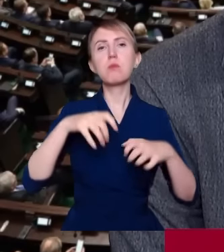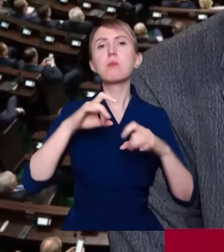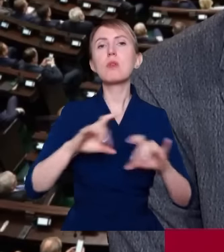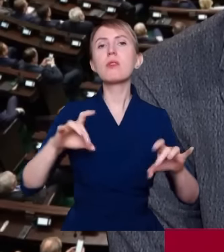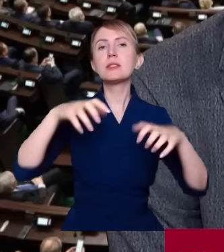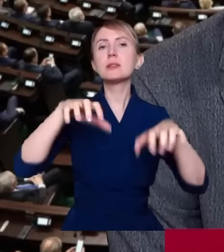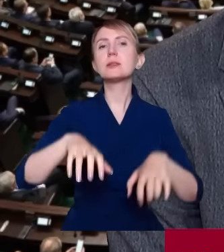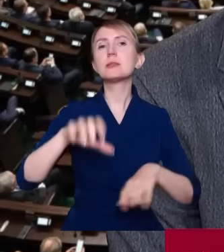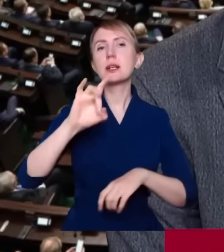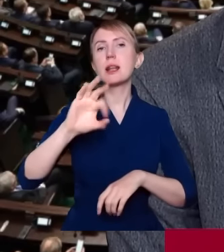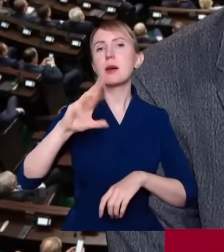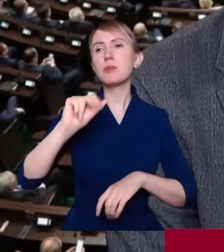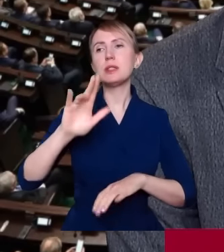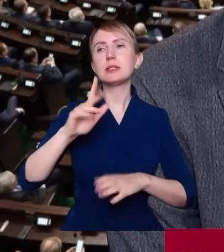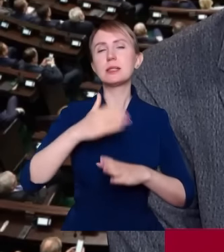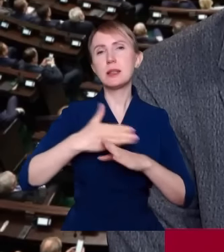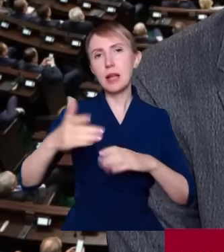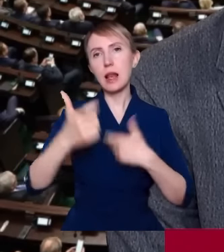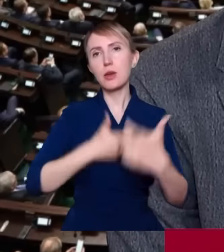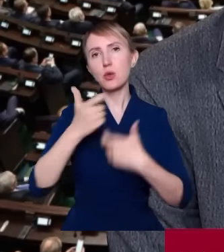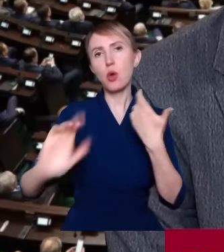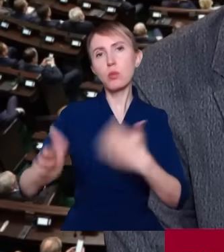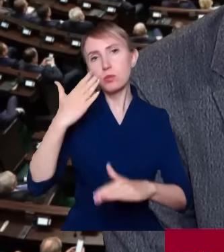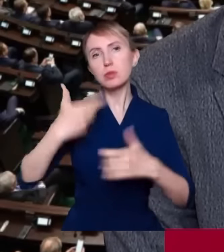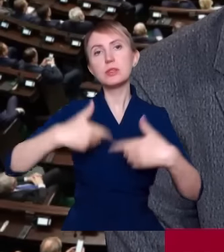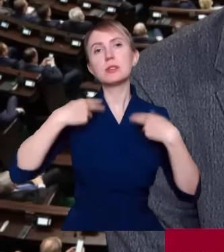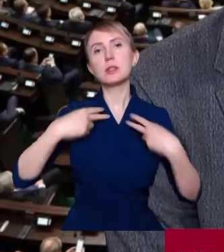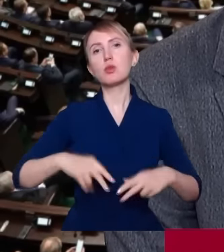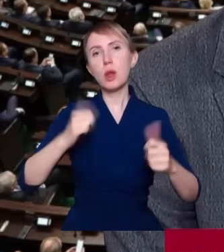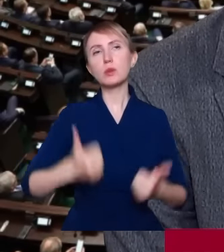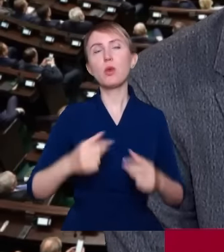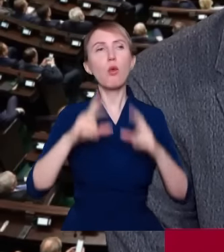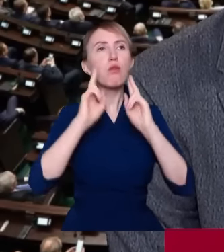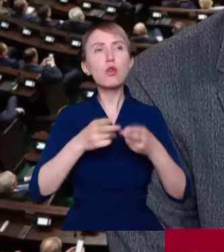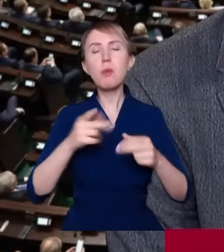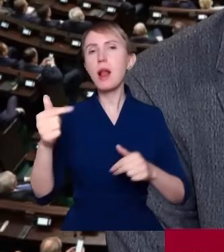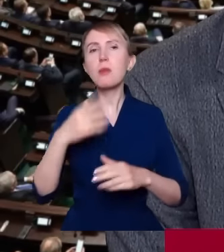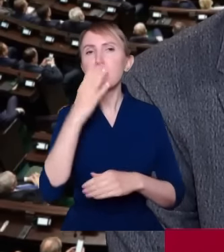ta formalna, legalna ścieżka będzie lub powinna wyglądać?